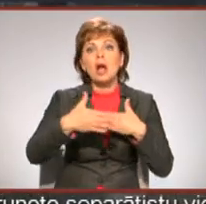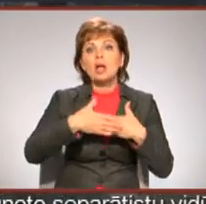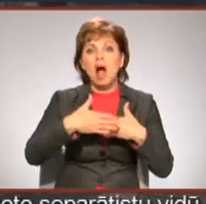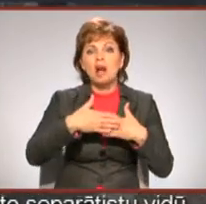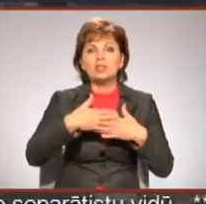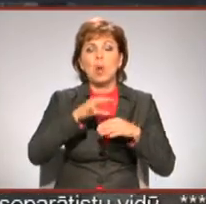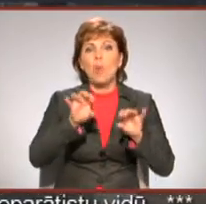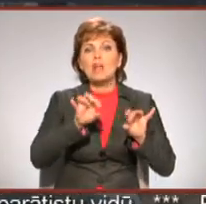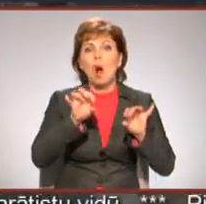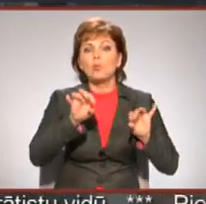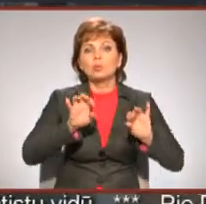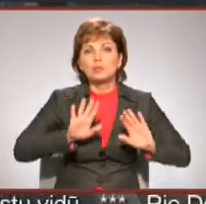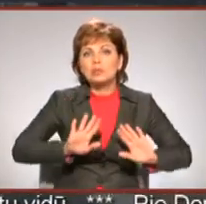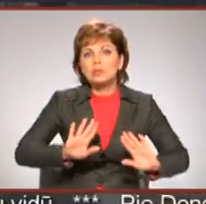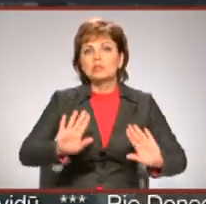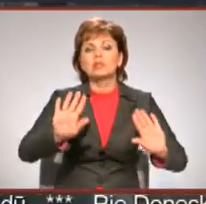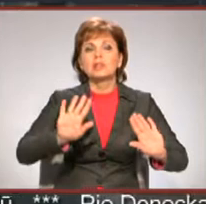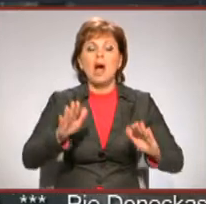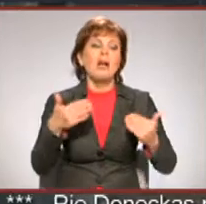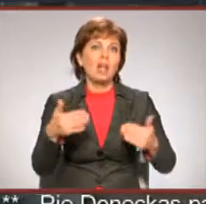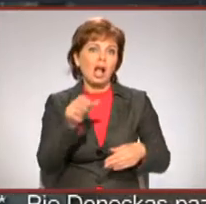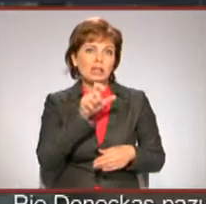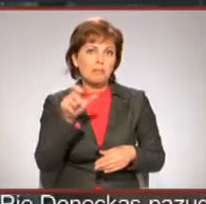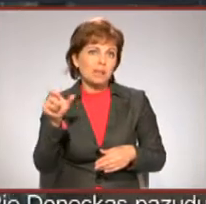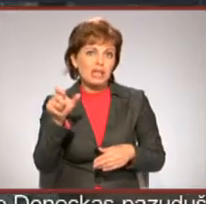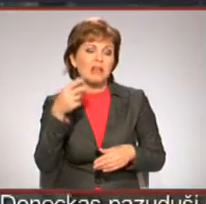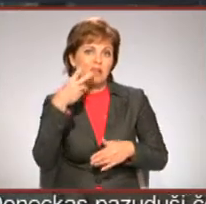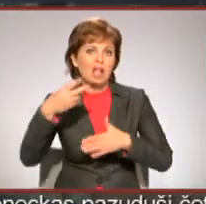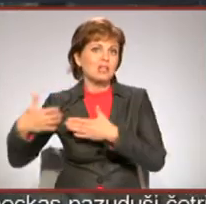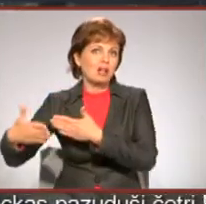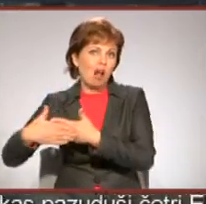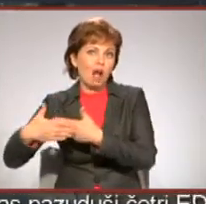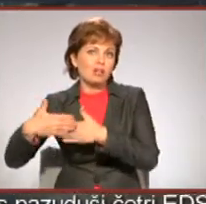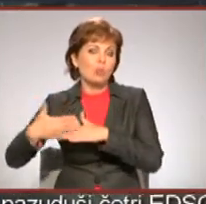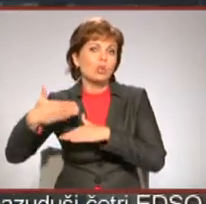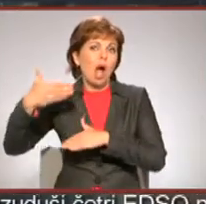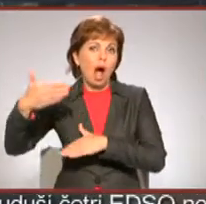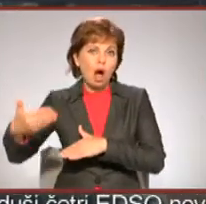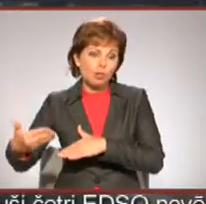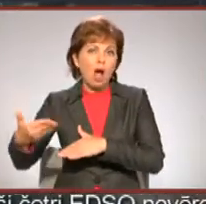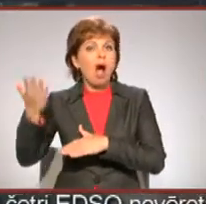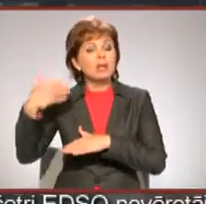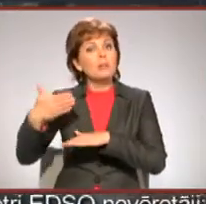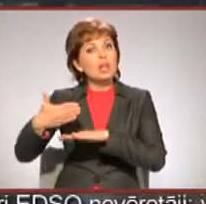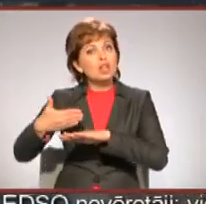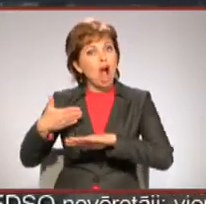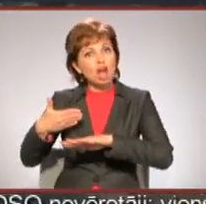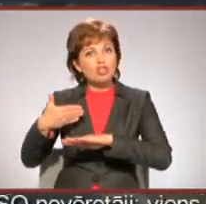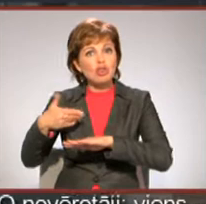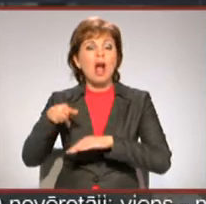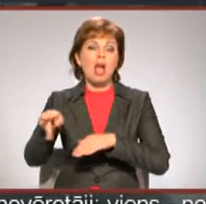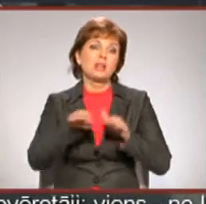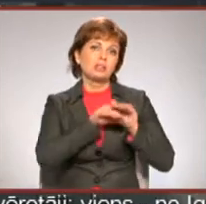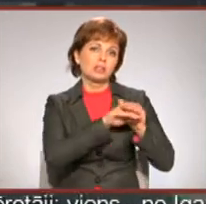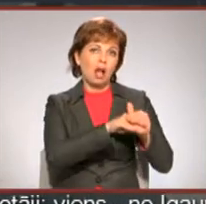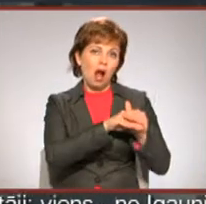Var arī redzēt šajā brīdī, kad ir krasta izvirzījums uz āru, kādreiz tur bija uz iekšu, un tā, lai arī